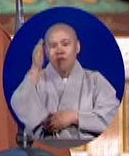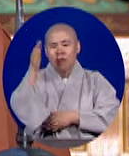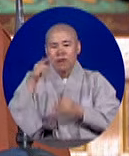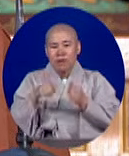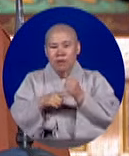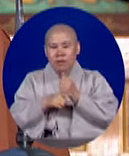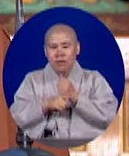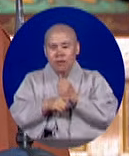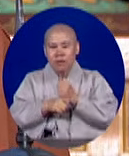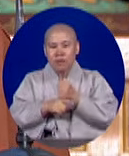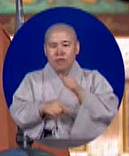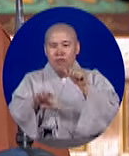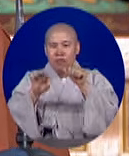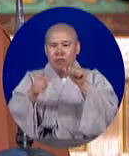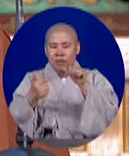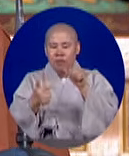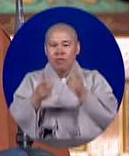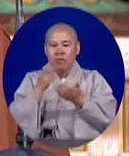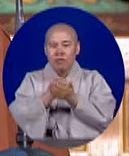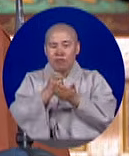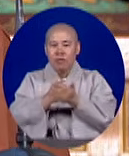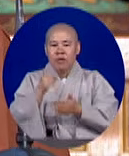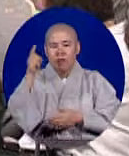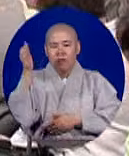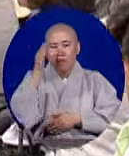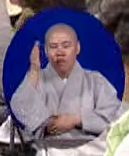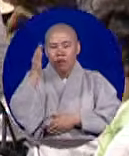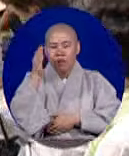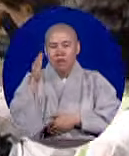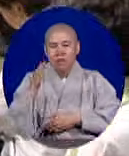오온법이거든요. 오온법이 공한 내용은